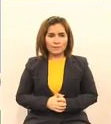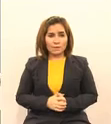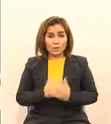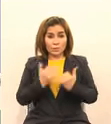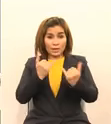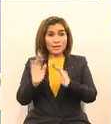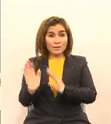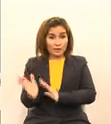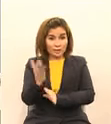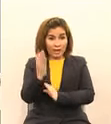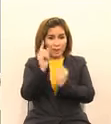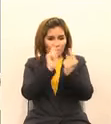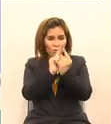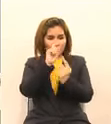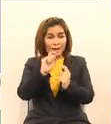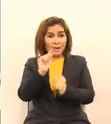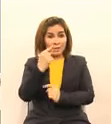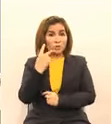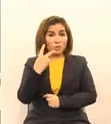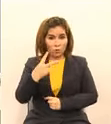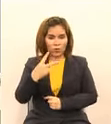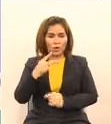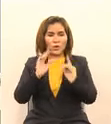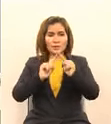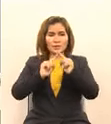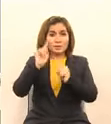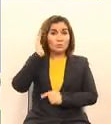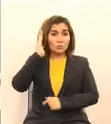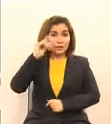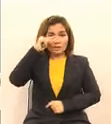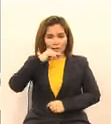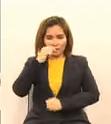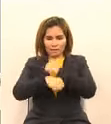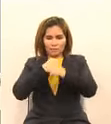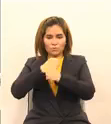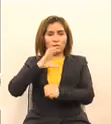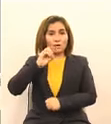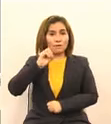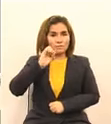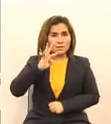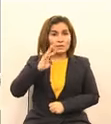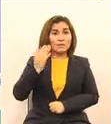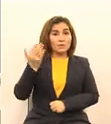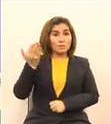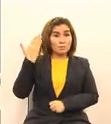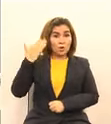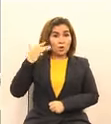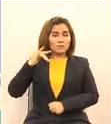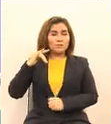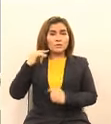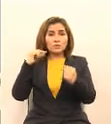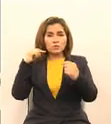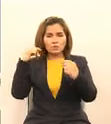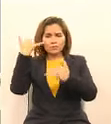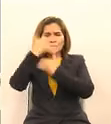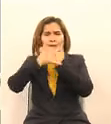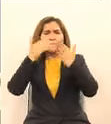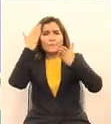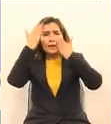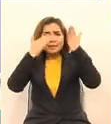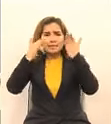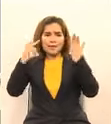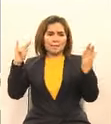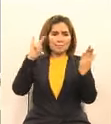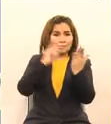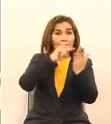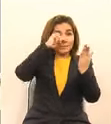วันนี้เนี่ย2รายรายที่1เป็นชายไทยอายุ54ปีนะครับมีประวัติเดินทางมาจากมาเลเซียนะครับ